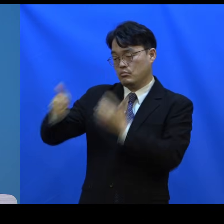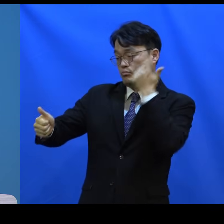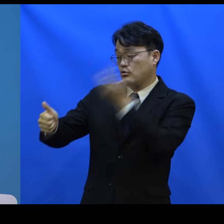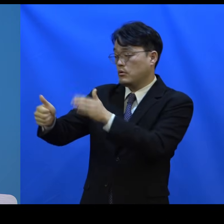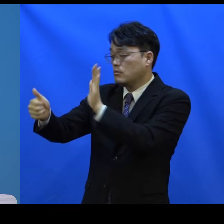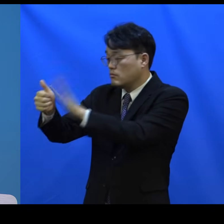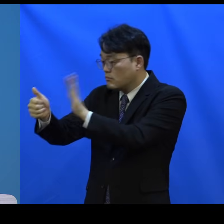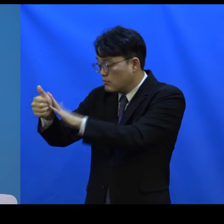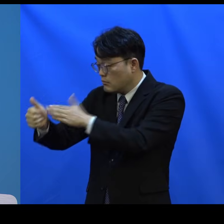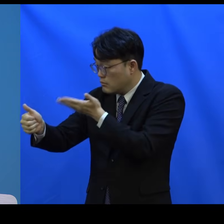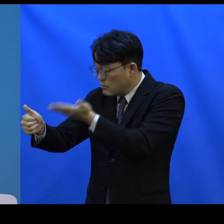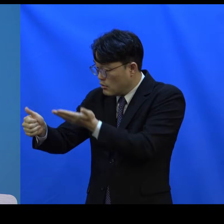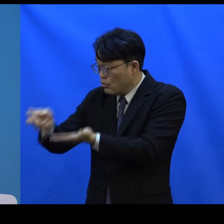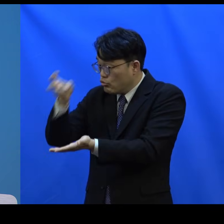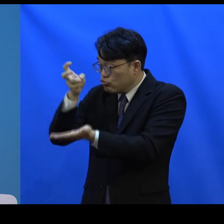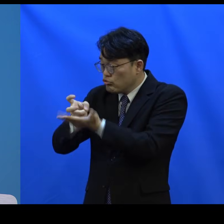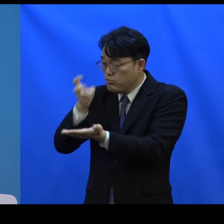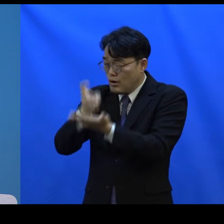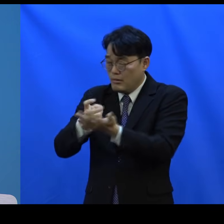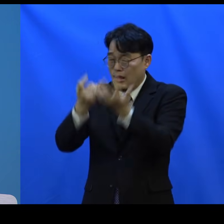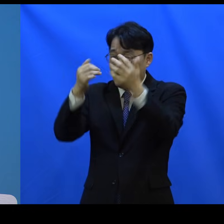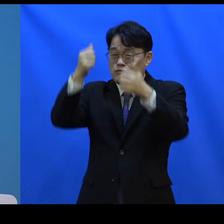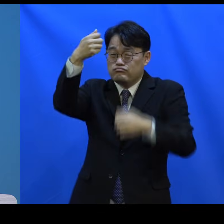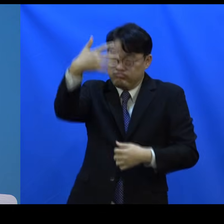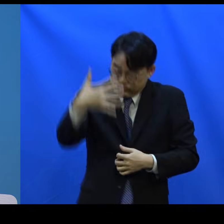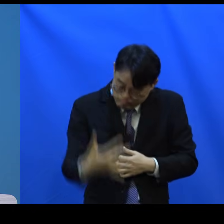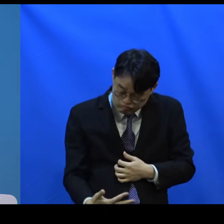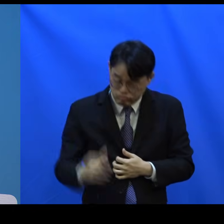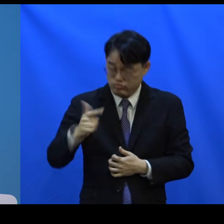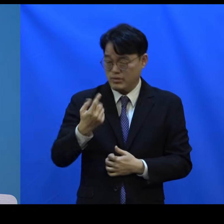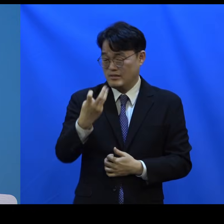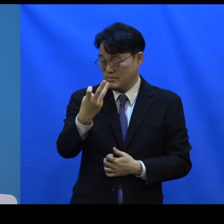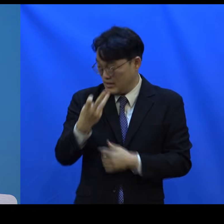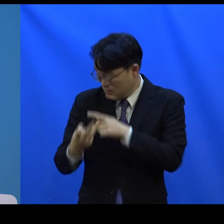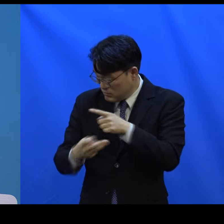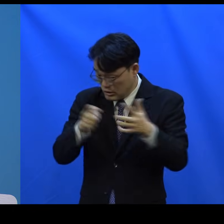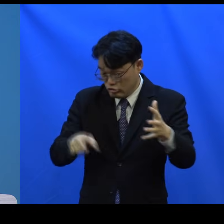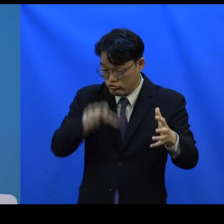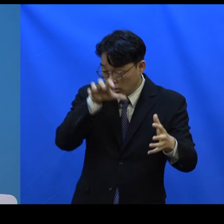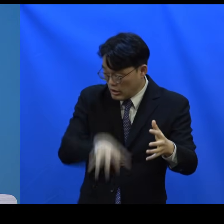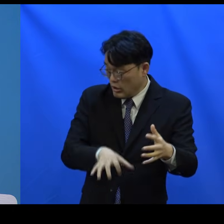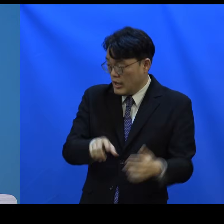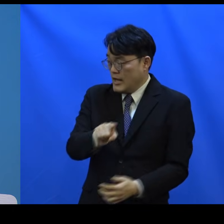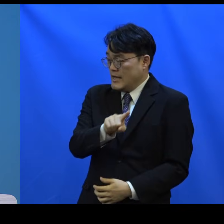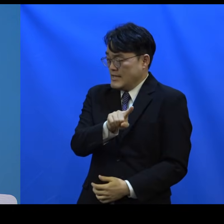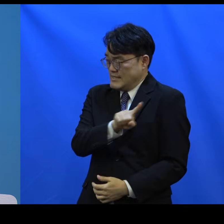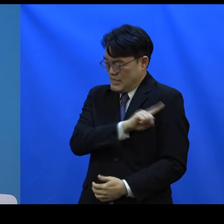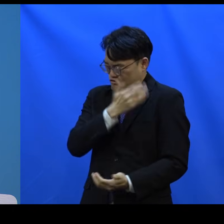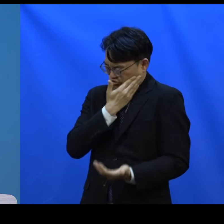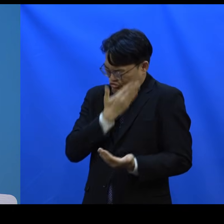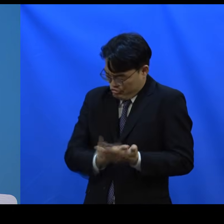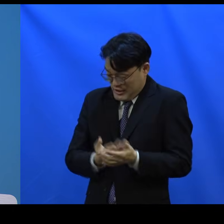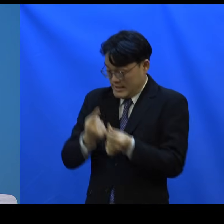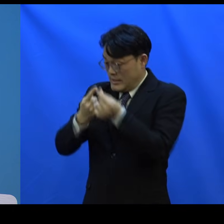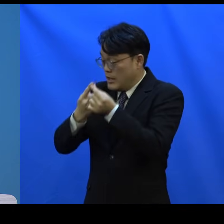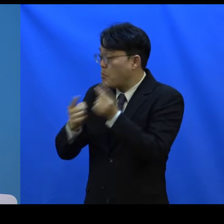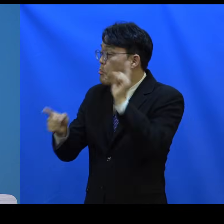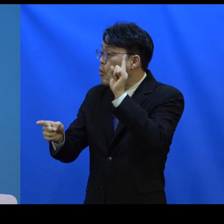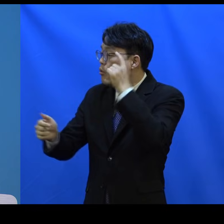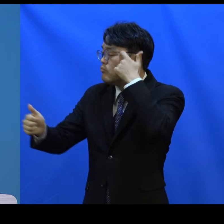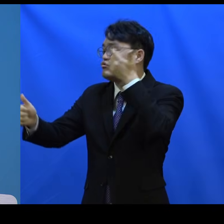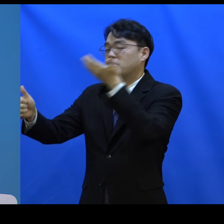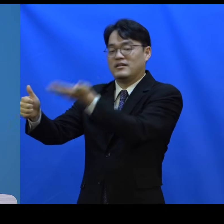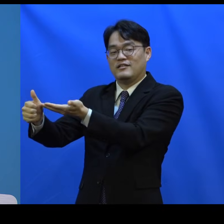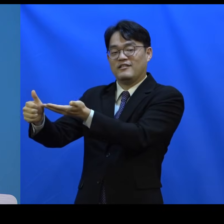굉장히 어떤 진리에 대한 궁금증으로 질문한 게 아니고 예수님에게 트릭을 낳는 거죠. 예수님이